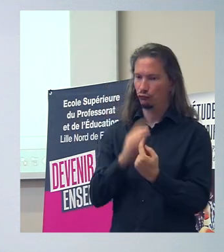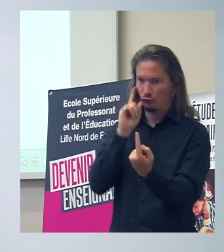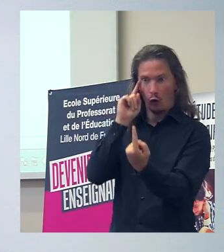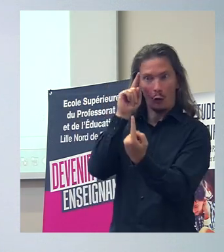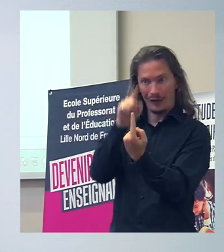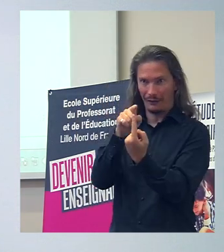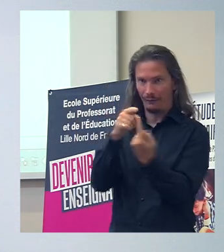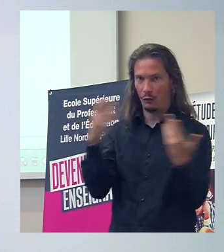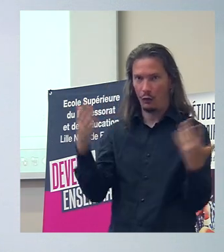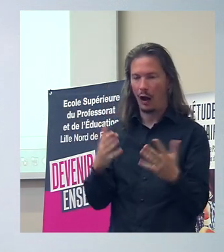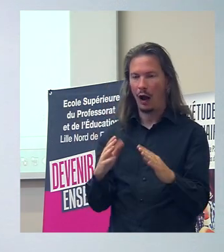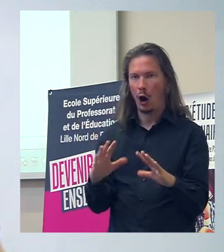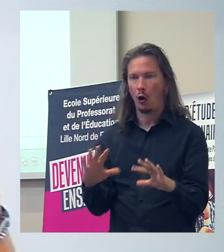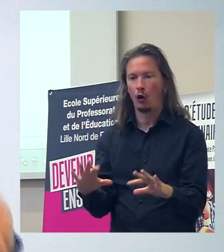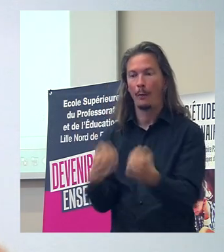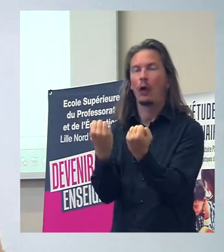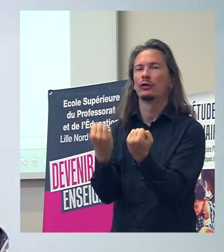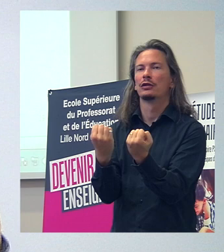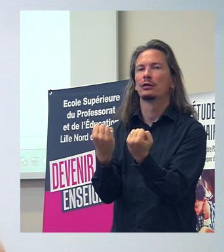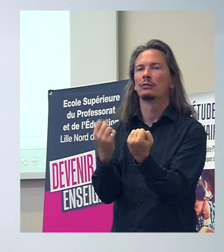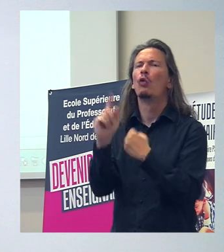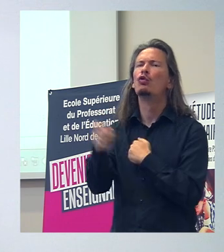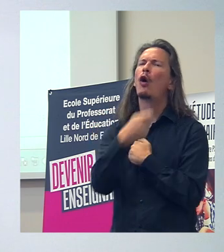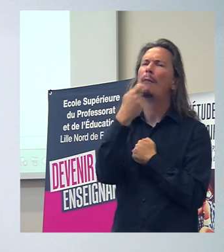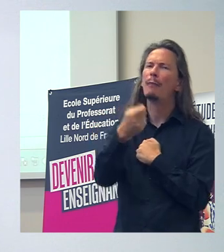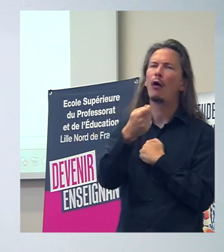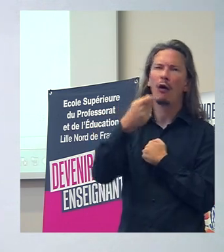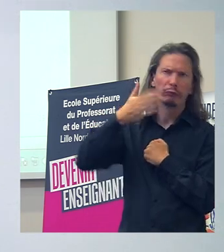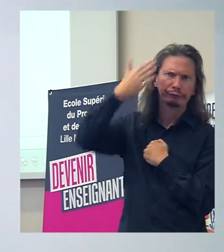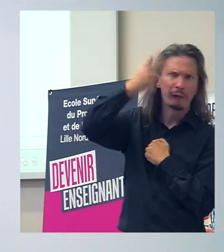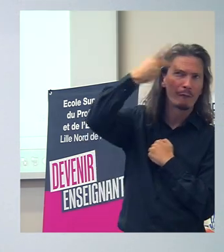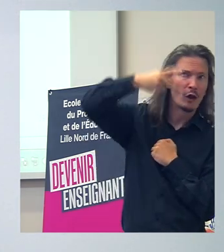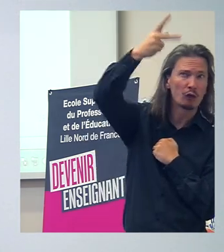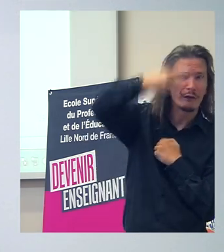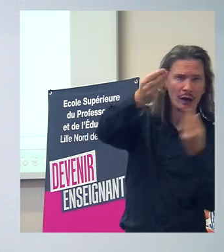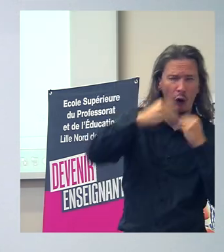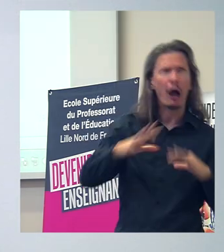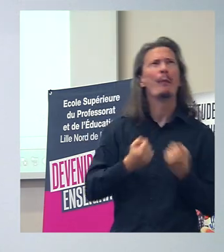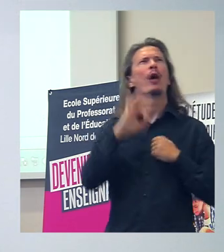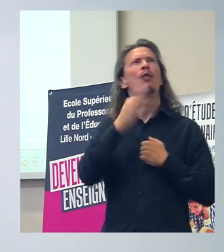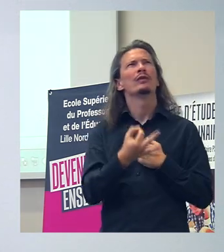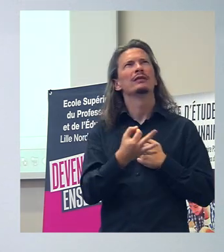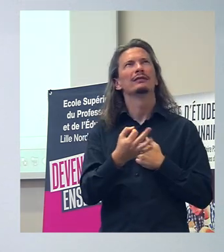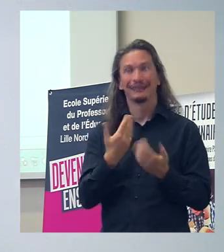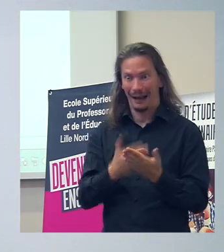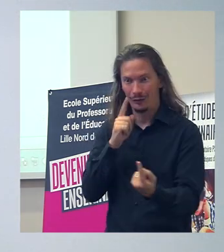des compétences que normalement la philosophie nous permet d'atteindre, c'est-à-dire